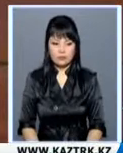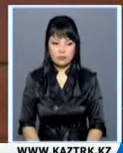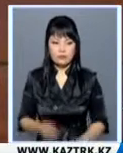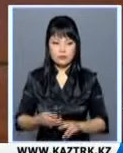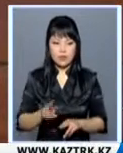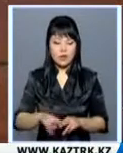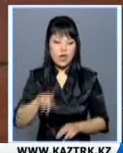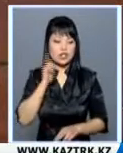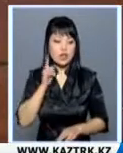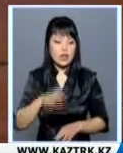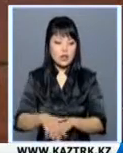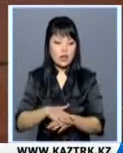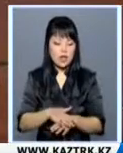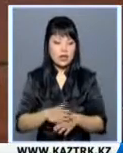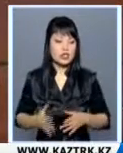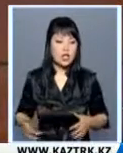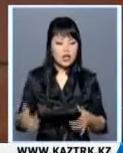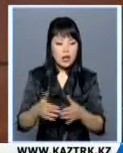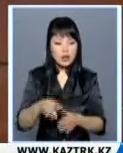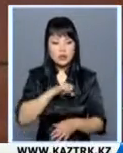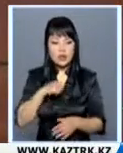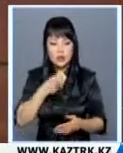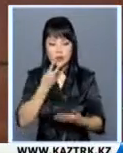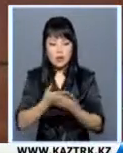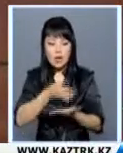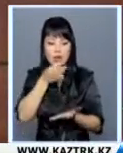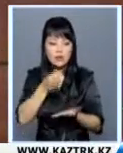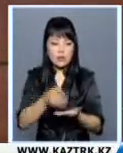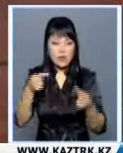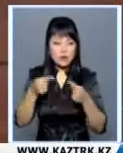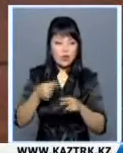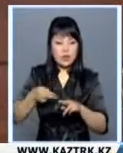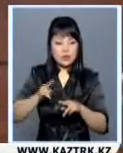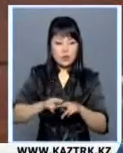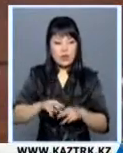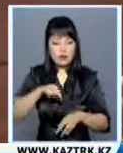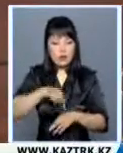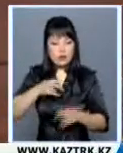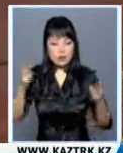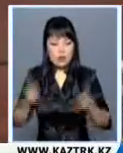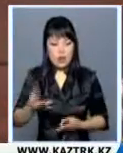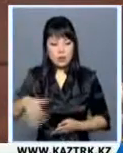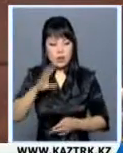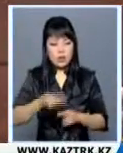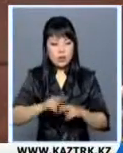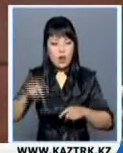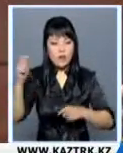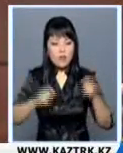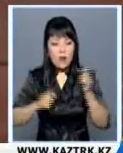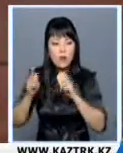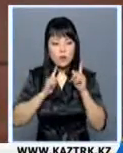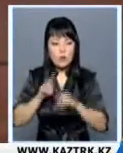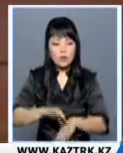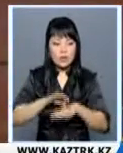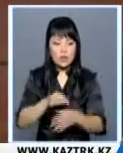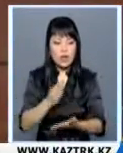Жер жаһаннан жиналған жастар өзінің жауапкершілігін сезіну керек. Бұл форумдар жай басқосулар емес. Осындай кеңестерде әлеуметтік